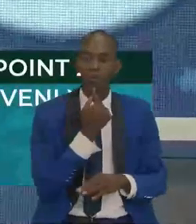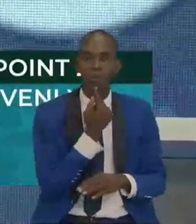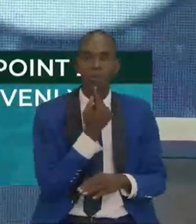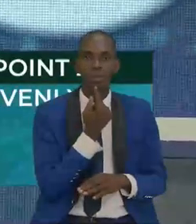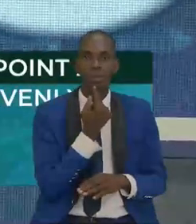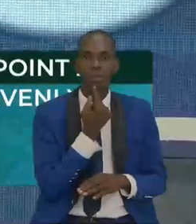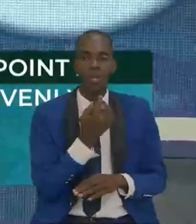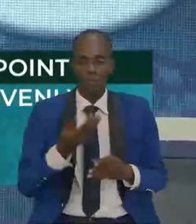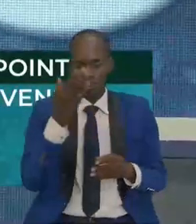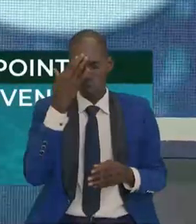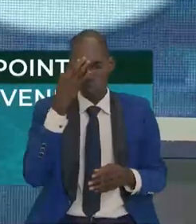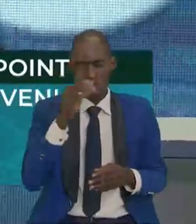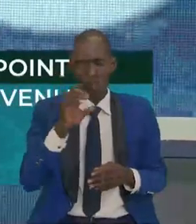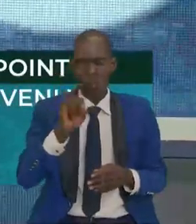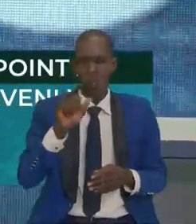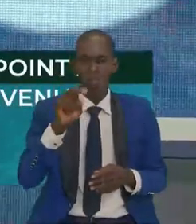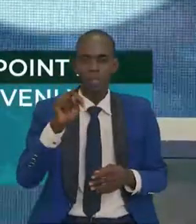Afin que quand le vent souffle